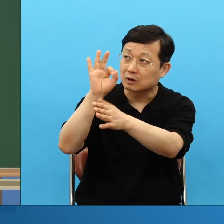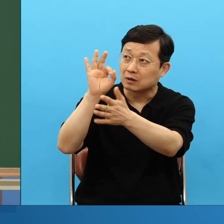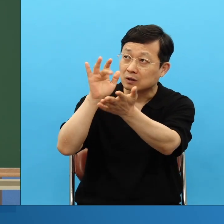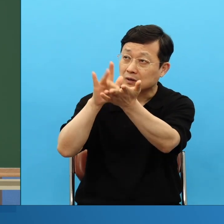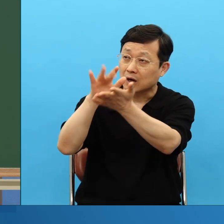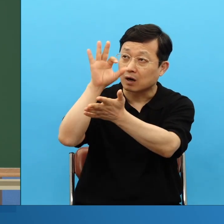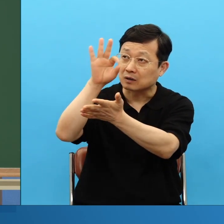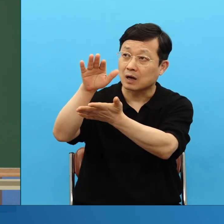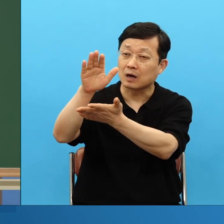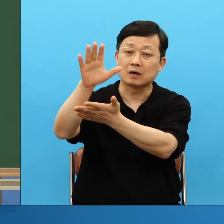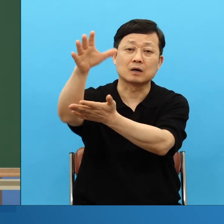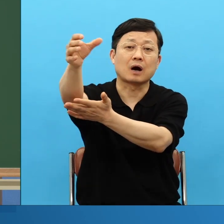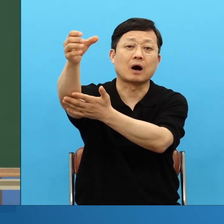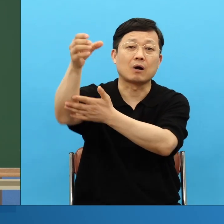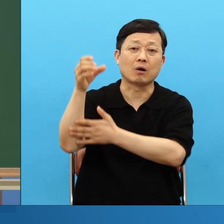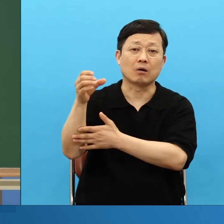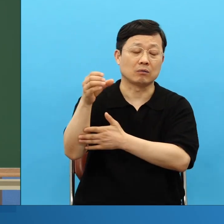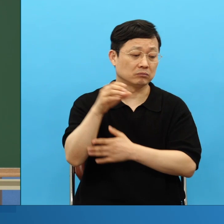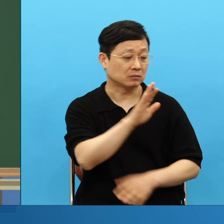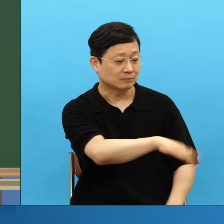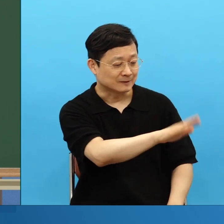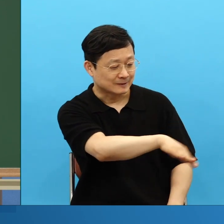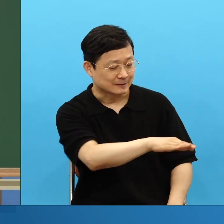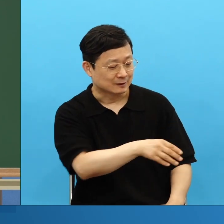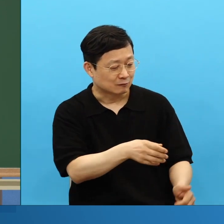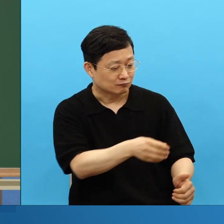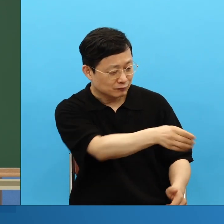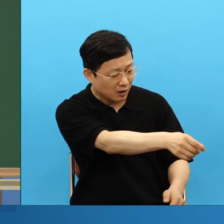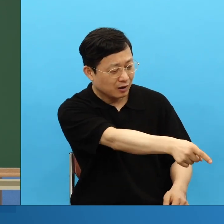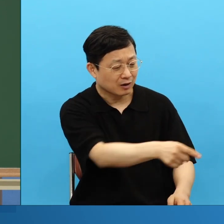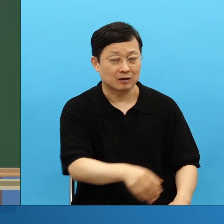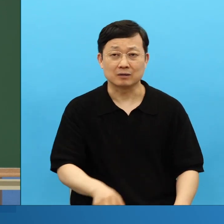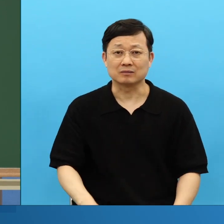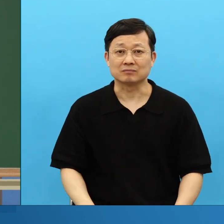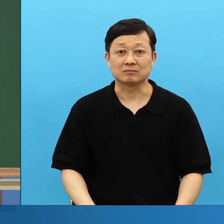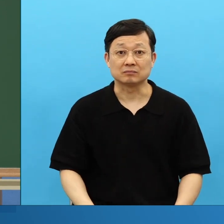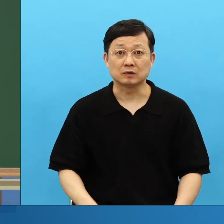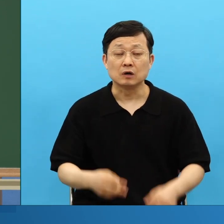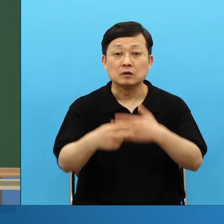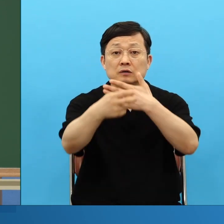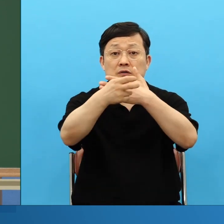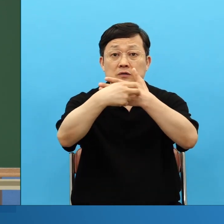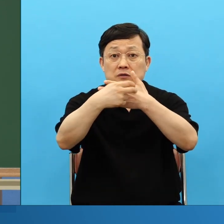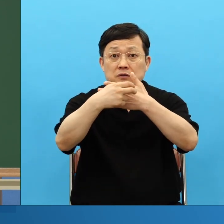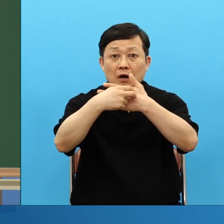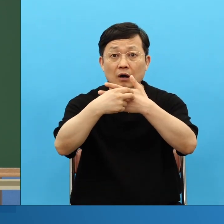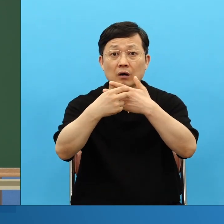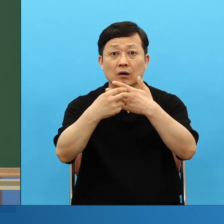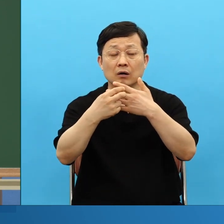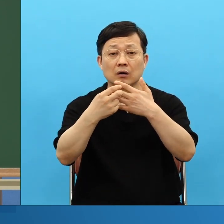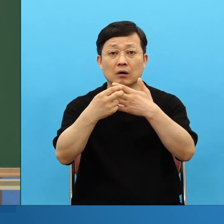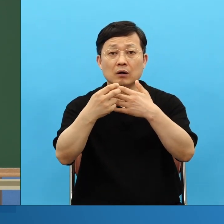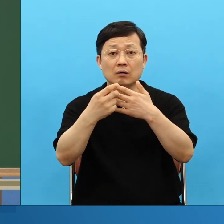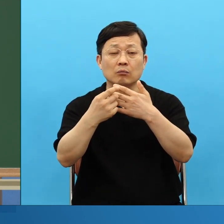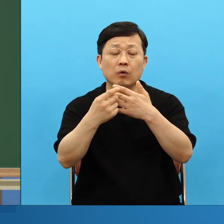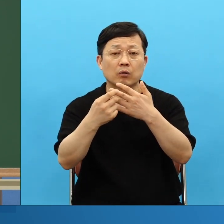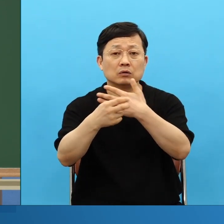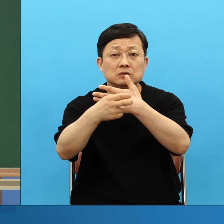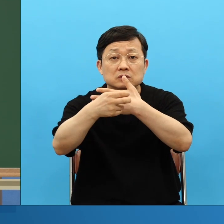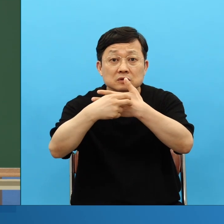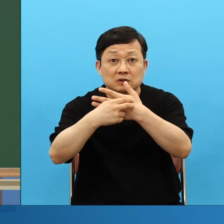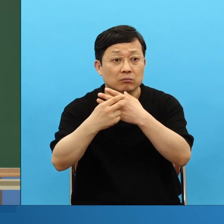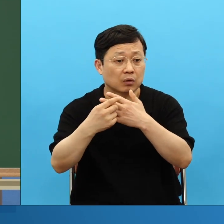메칠 페니데이트라고 그런 약들을 이렇게 의사의 정상적인 처방을 받아서 룰에 따라서 써주면 되는데